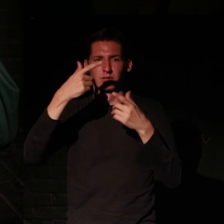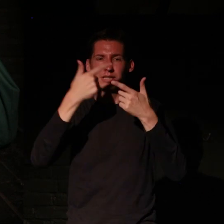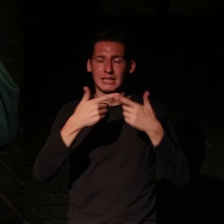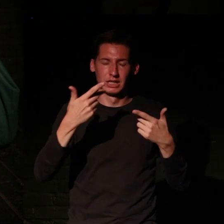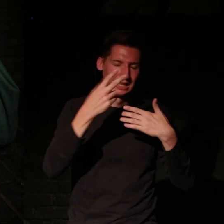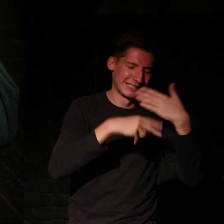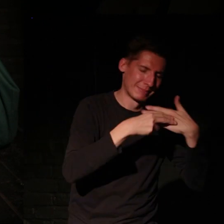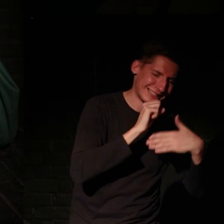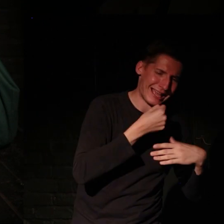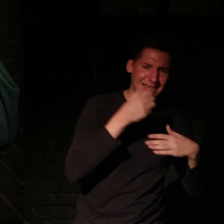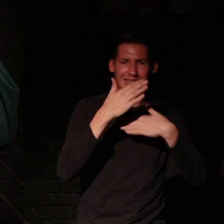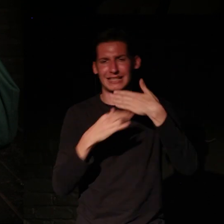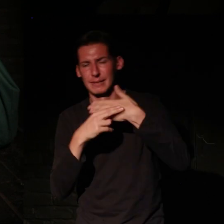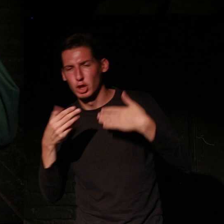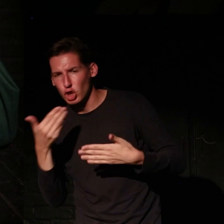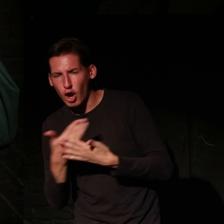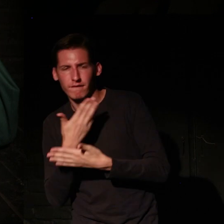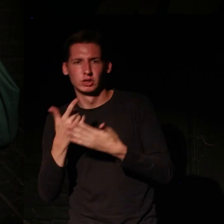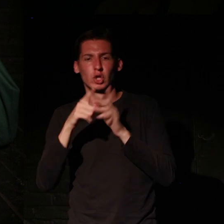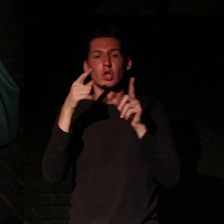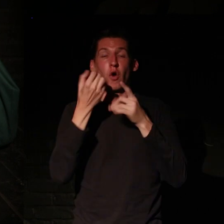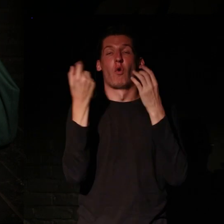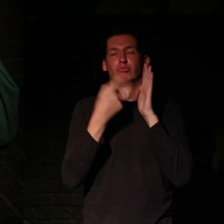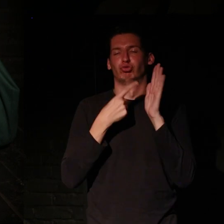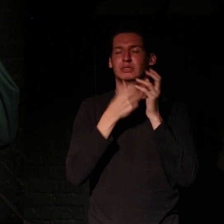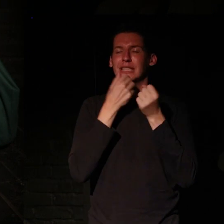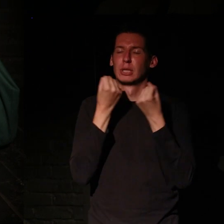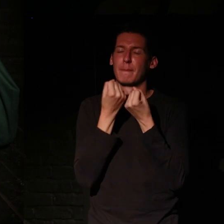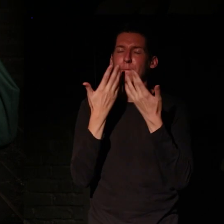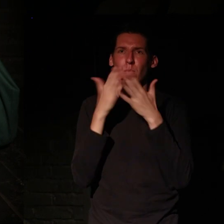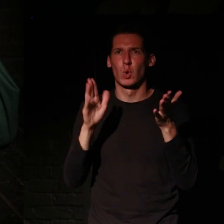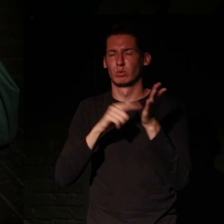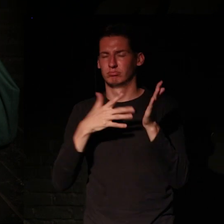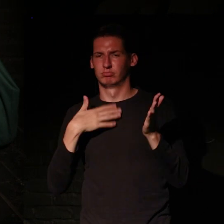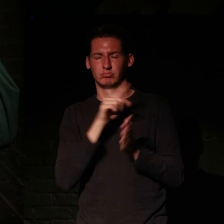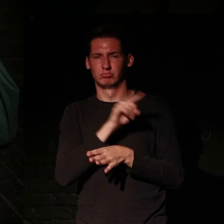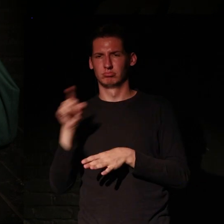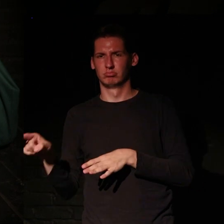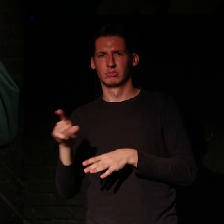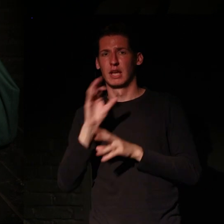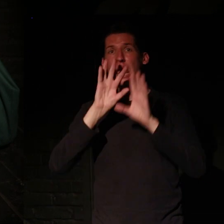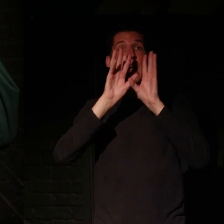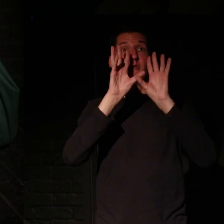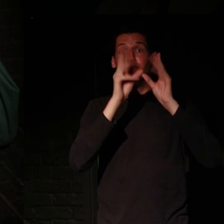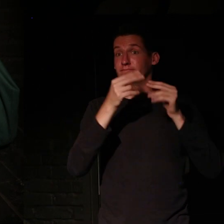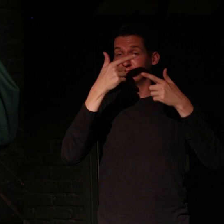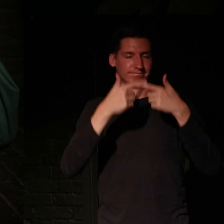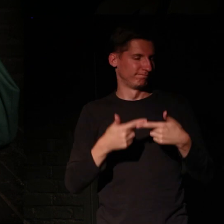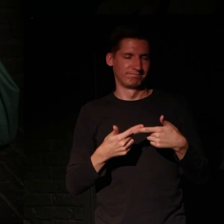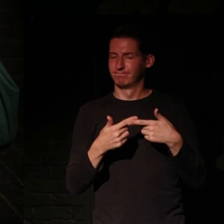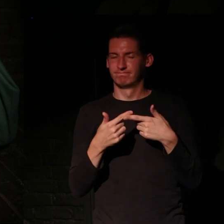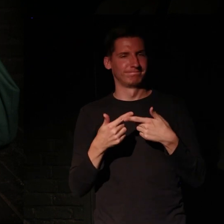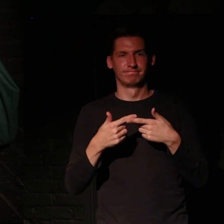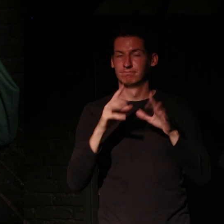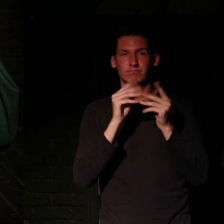Nowym Testamencie i stara się pokazać, że jednak nie wszystkie teksty tak bardzo